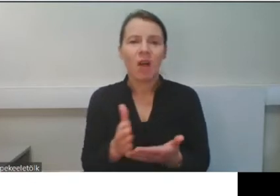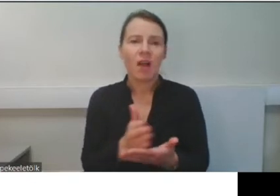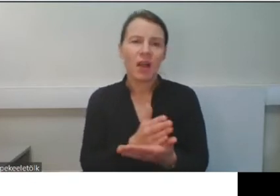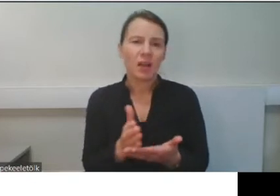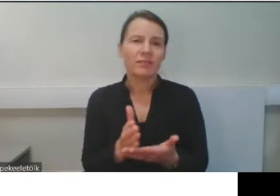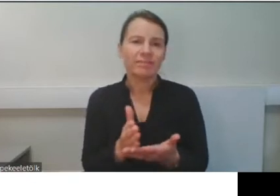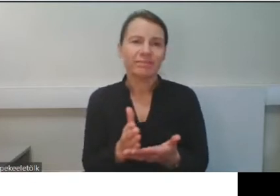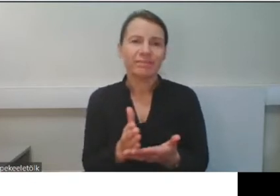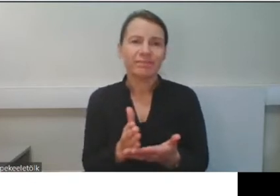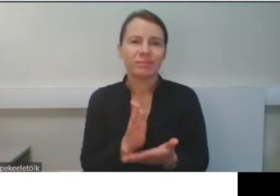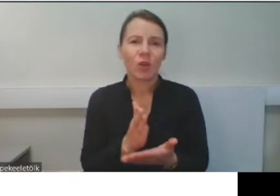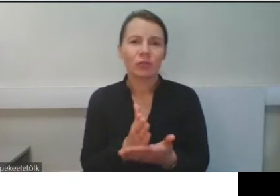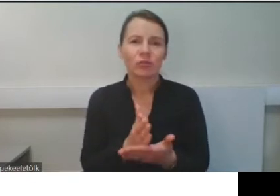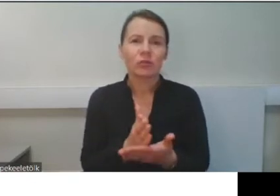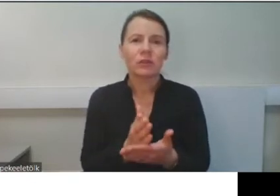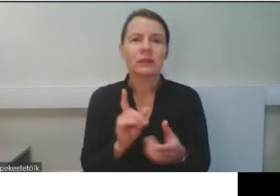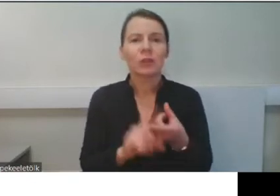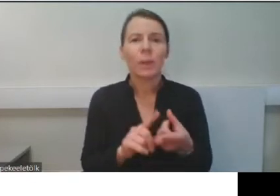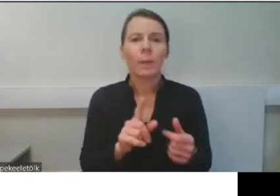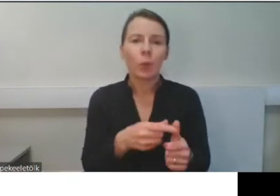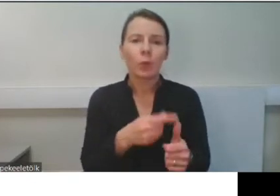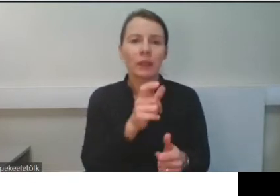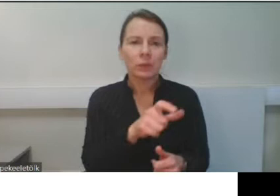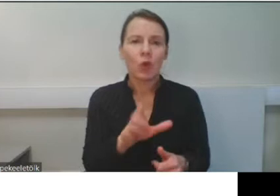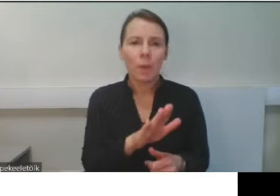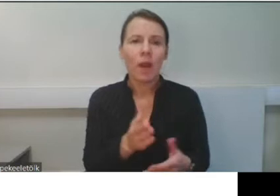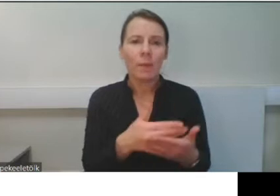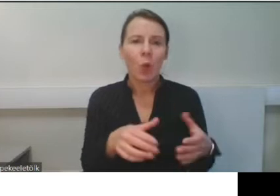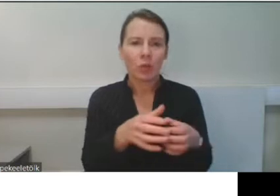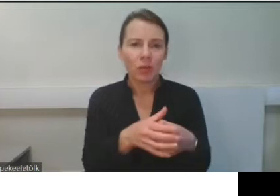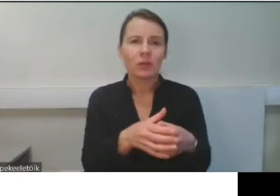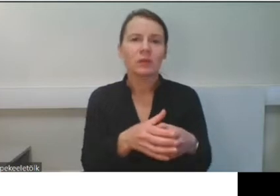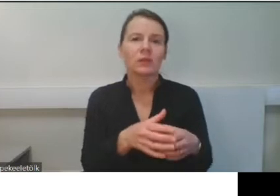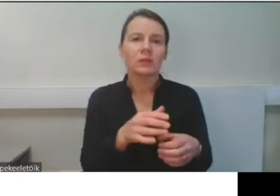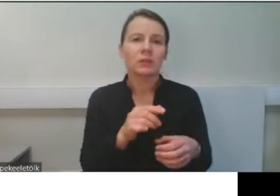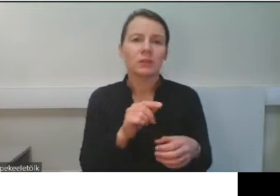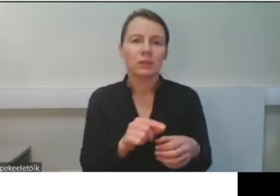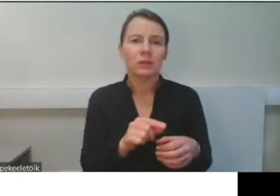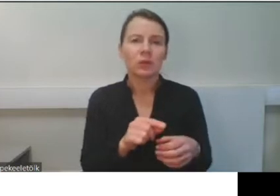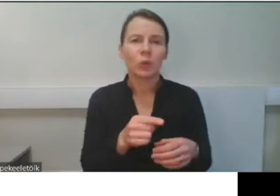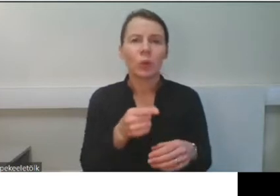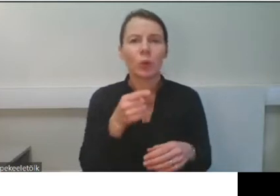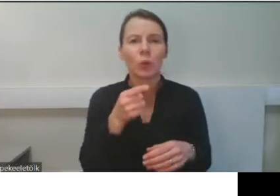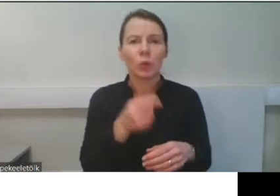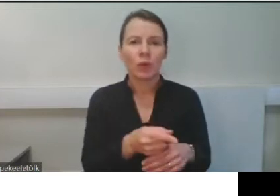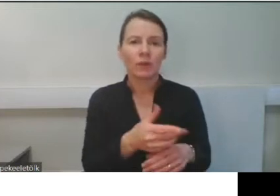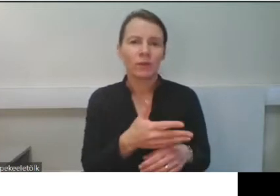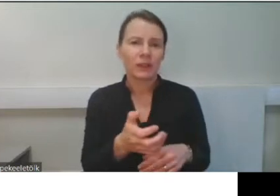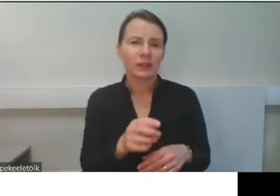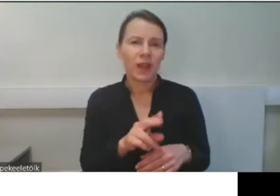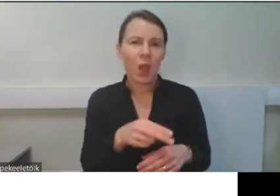ja tegevuspiiranguga. Et tänast esitlust ettevalmistades siis märkasingi,